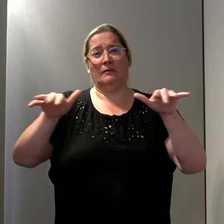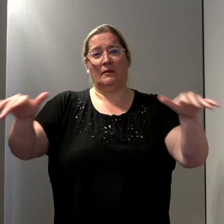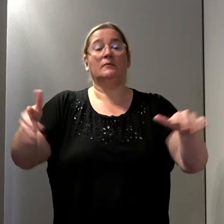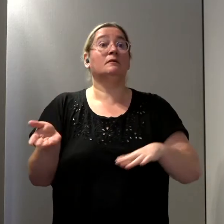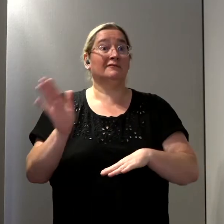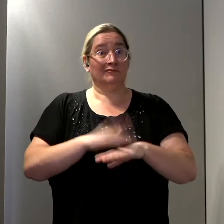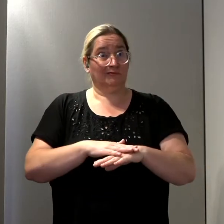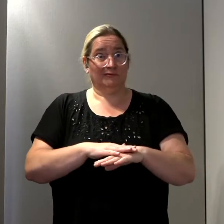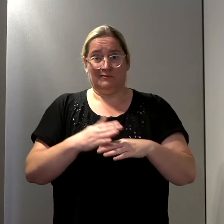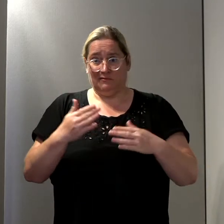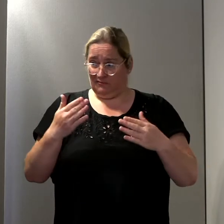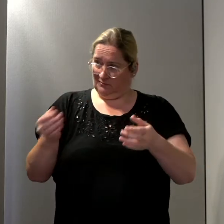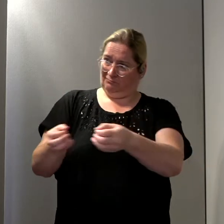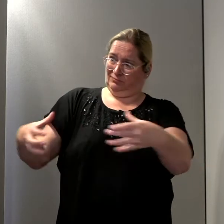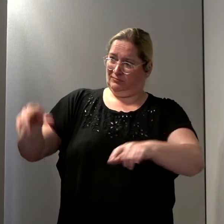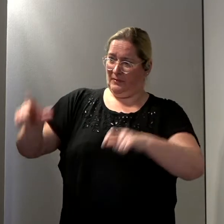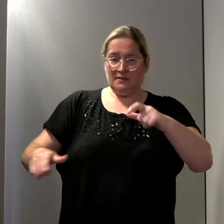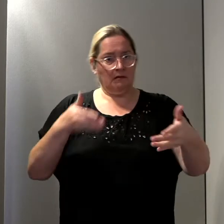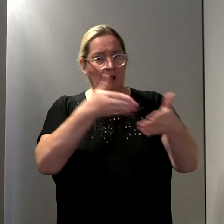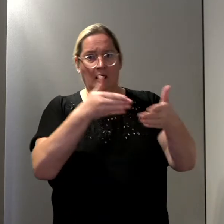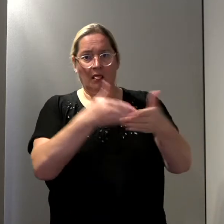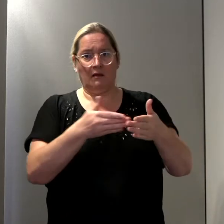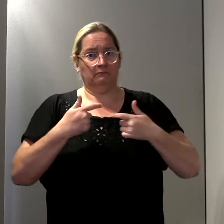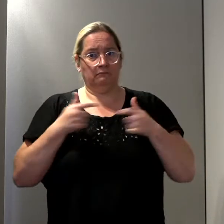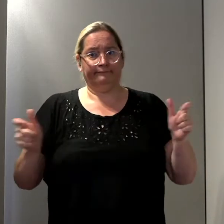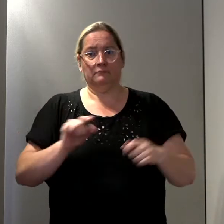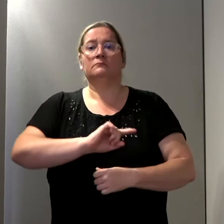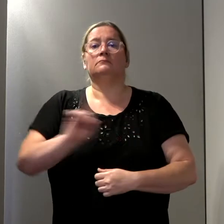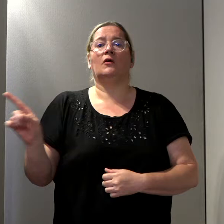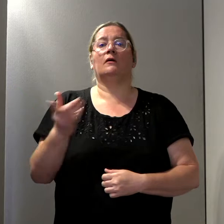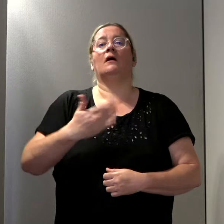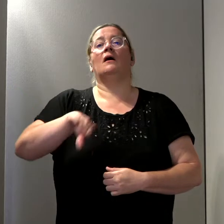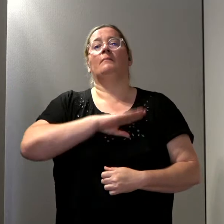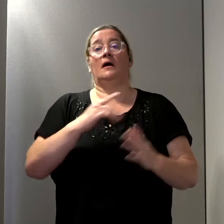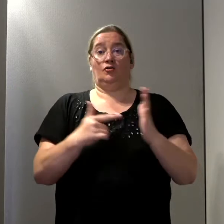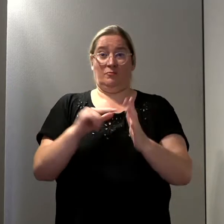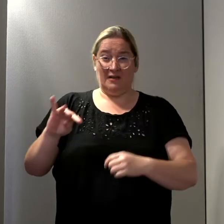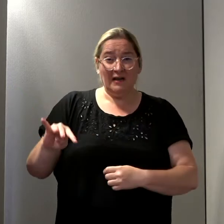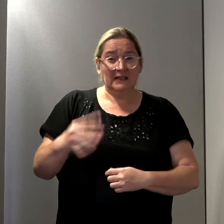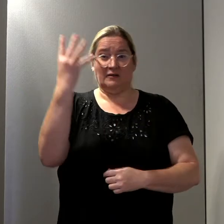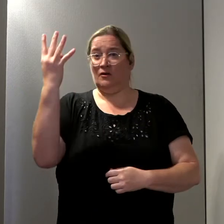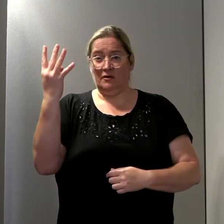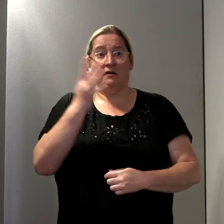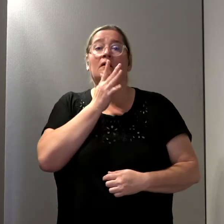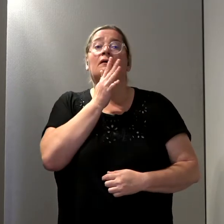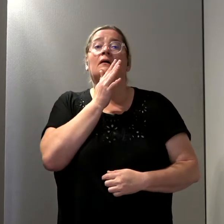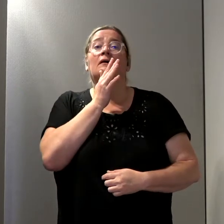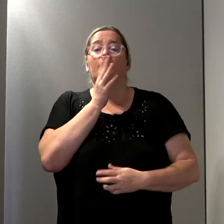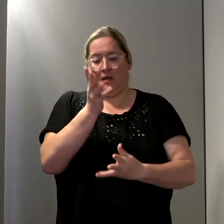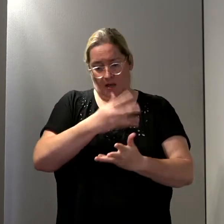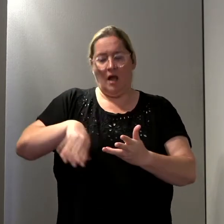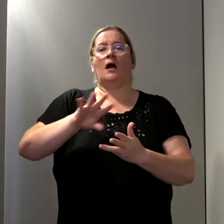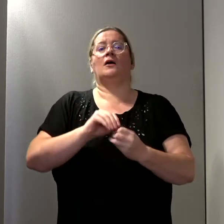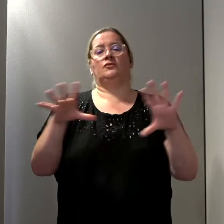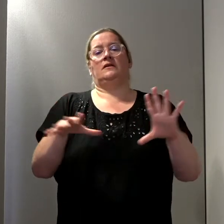était inaccessible pour un bon nombre de personnes puisque en 2014, ce n'était pas possible d'ajouter